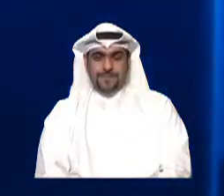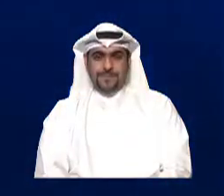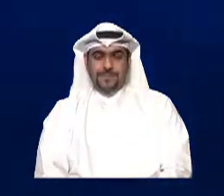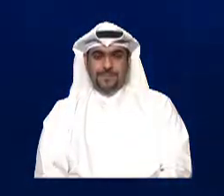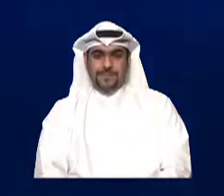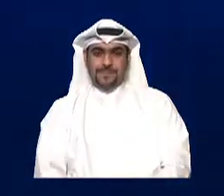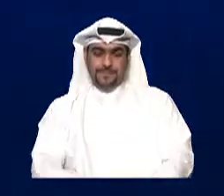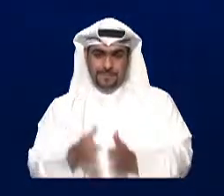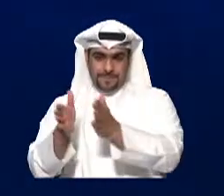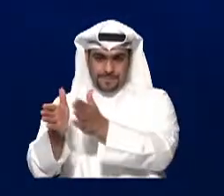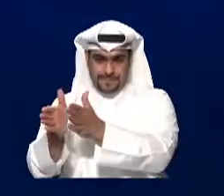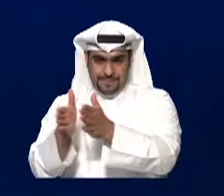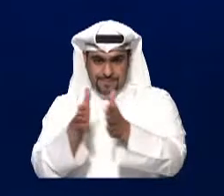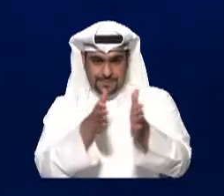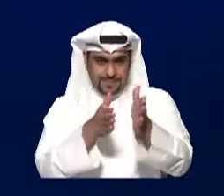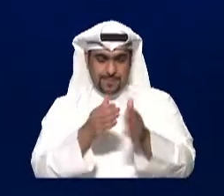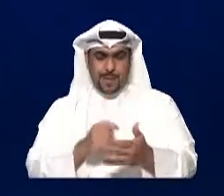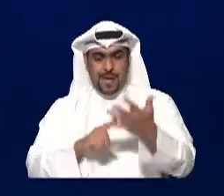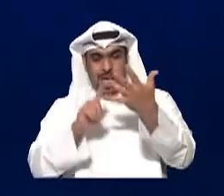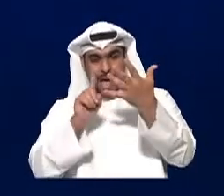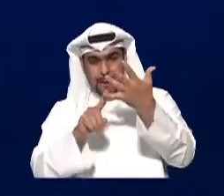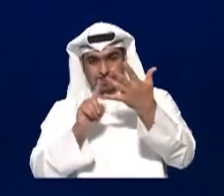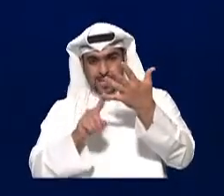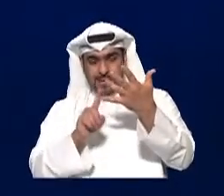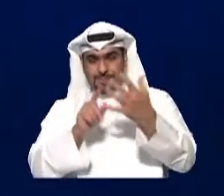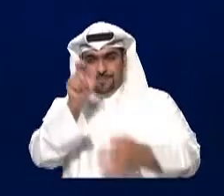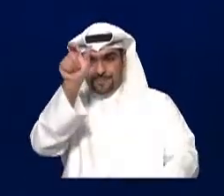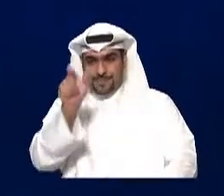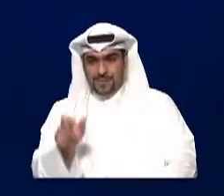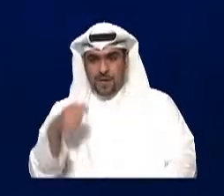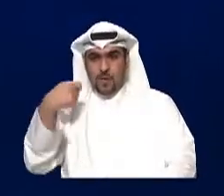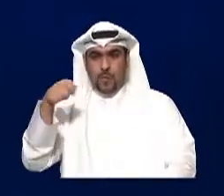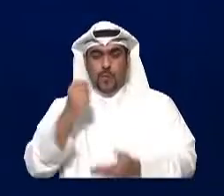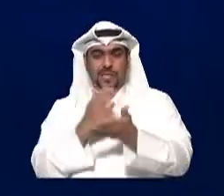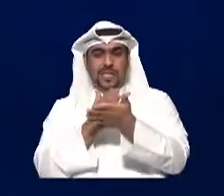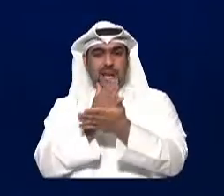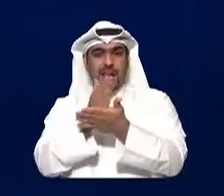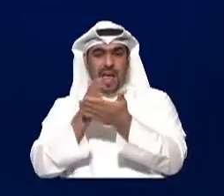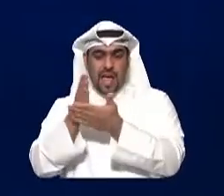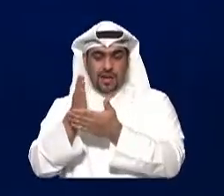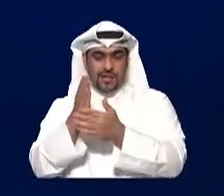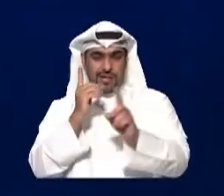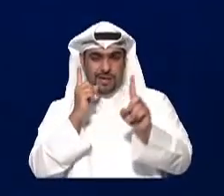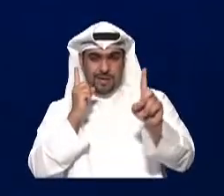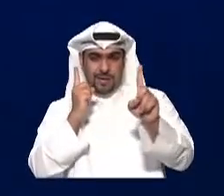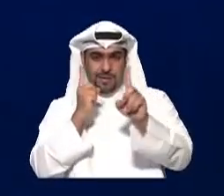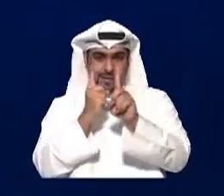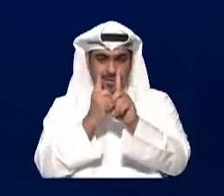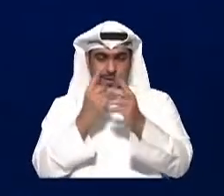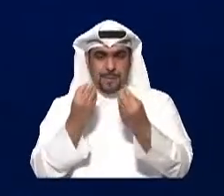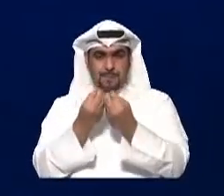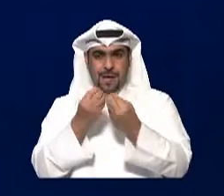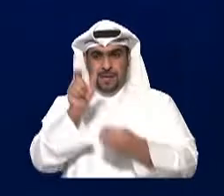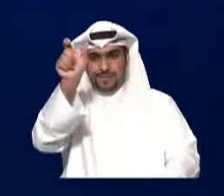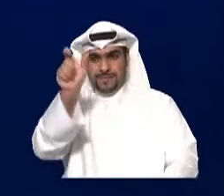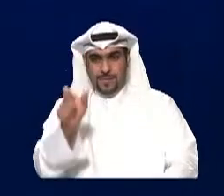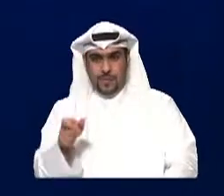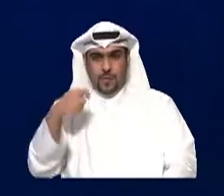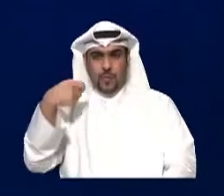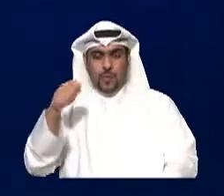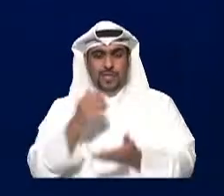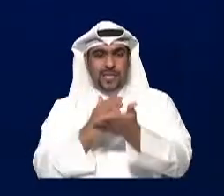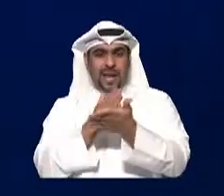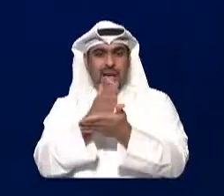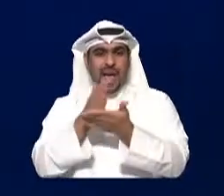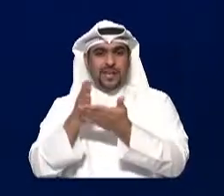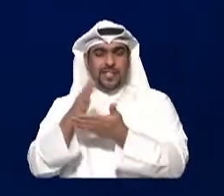كما التقى وزير الخارجية مع وزير خارجية جمهورية أوزبكستان الصديقة عبد العزيز كامالوف